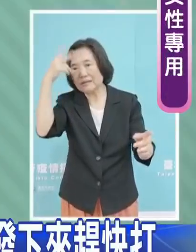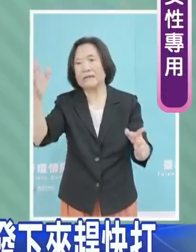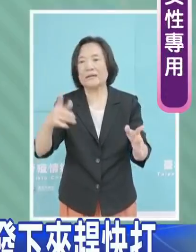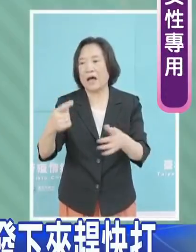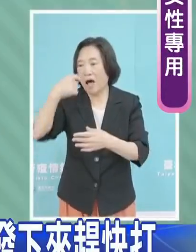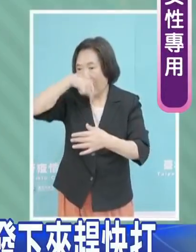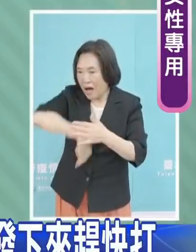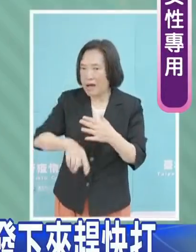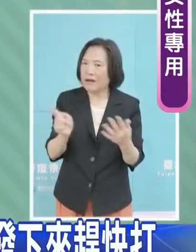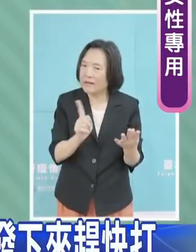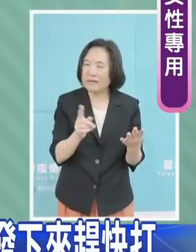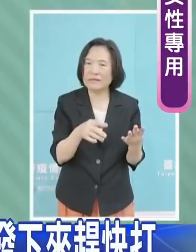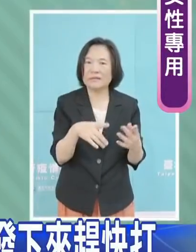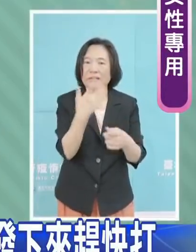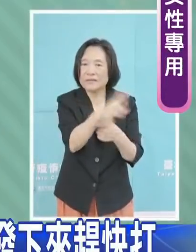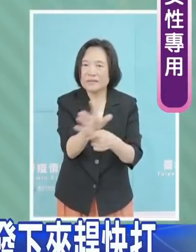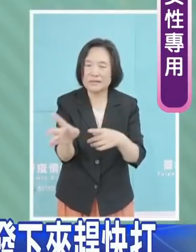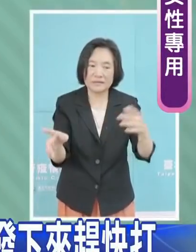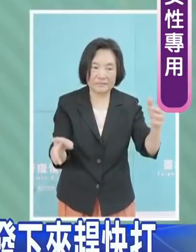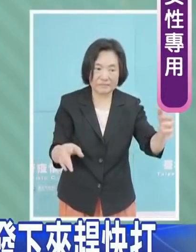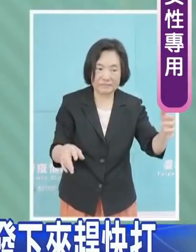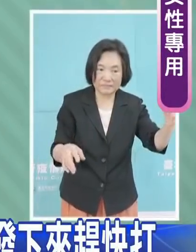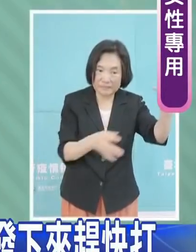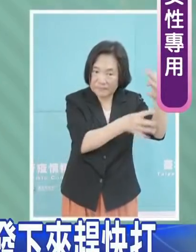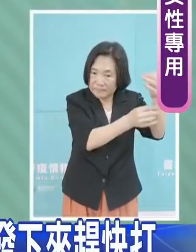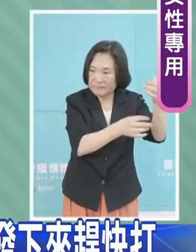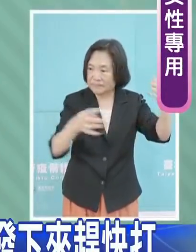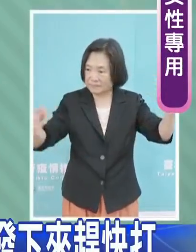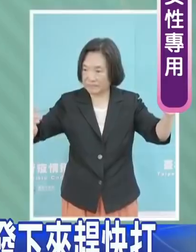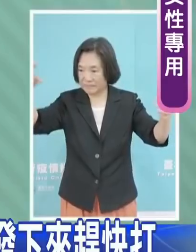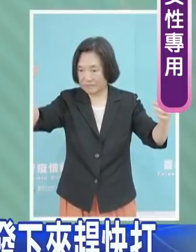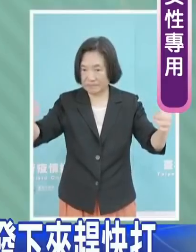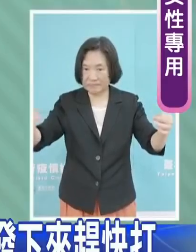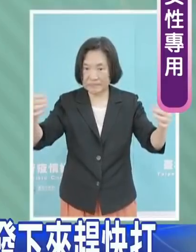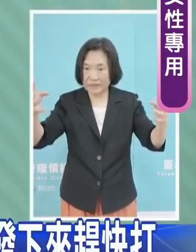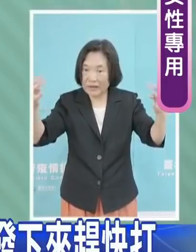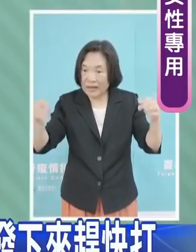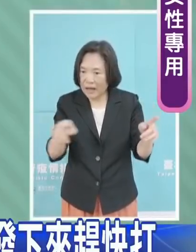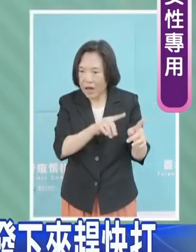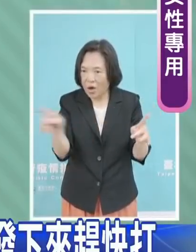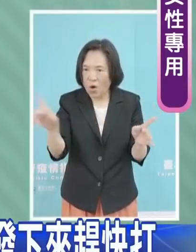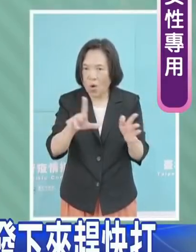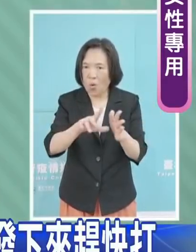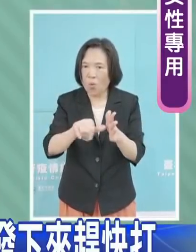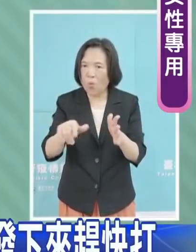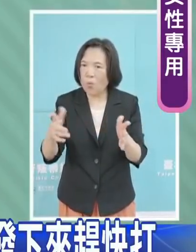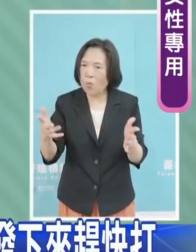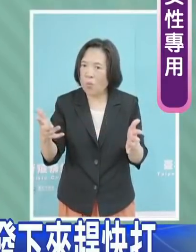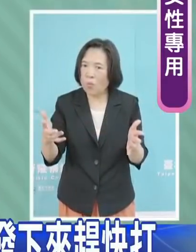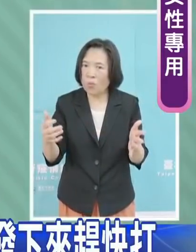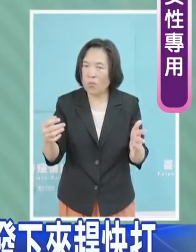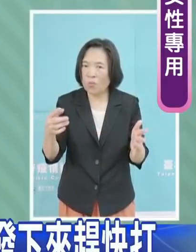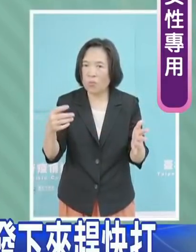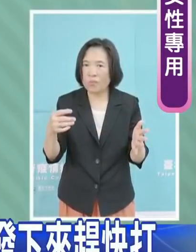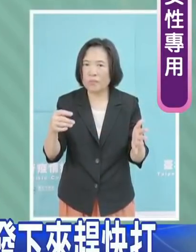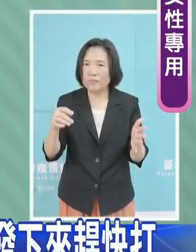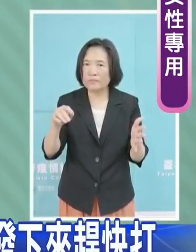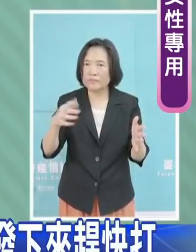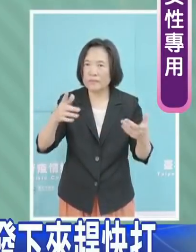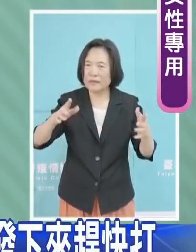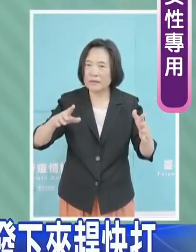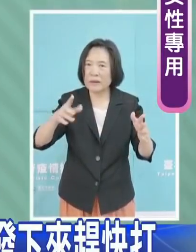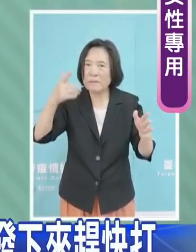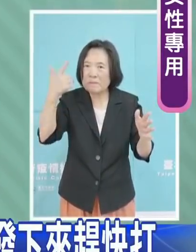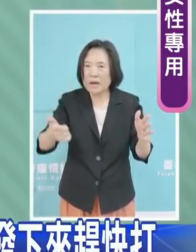那个死亡的数字跟感染的这种时间差很长啊，可以差到已经差差不多快要